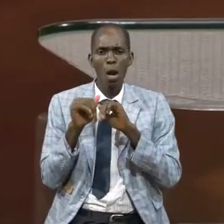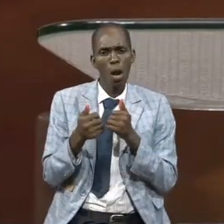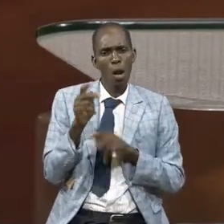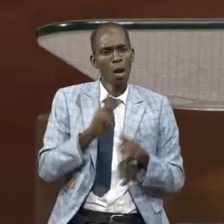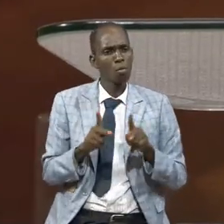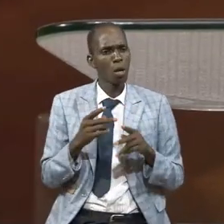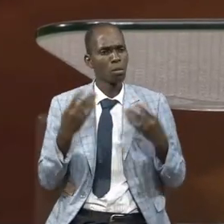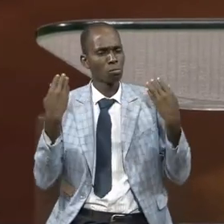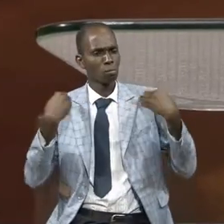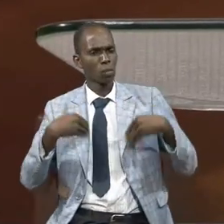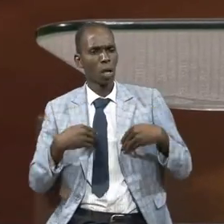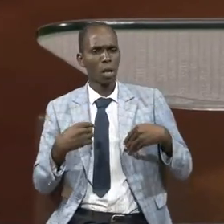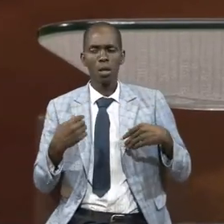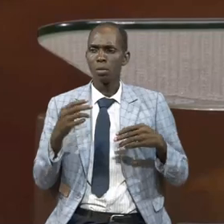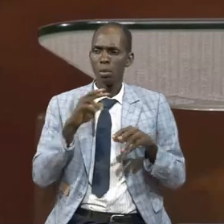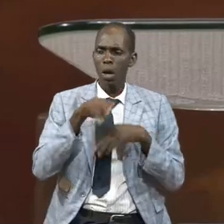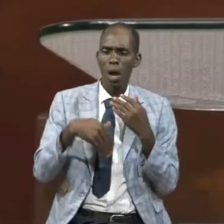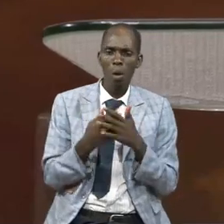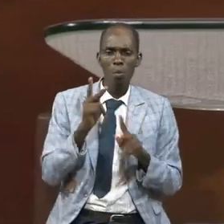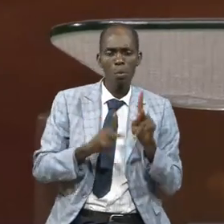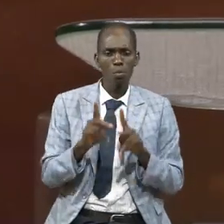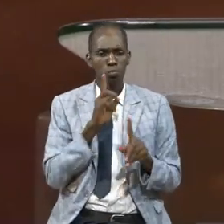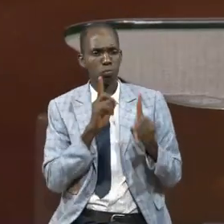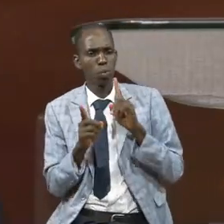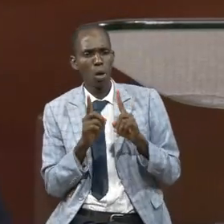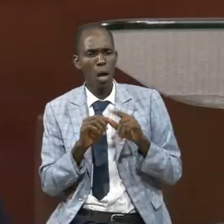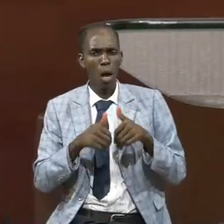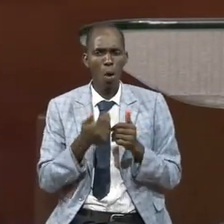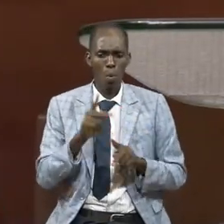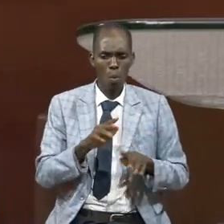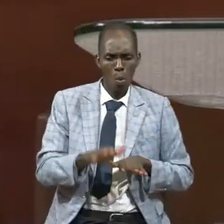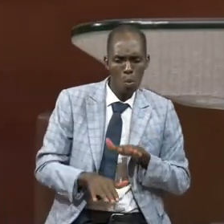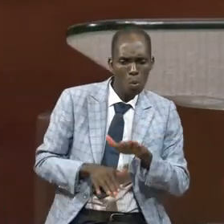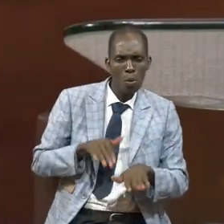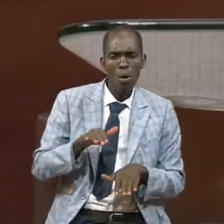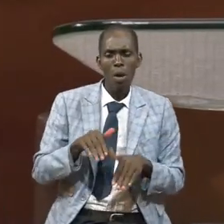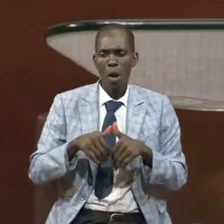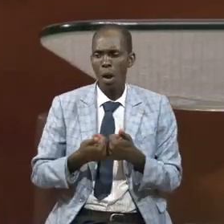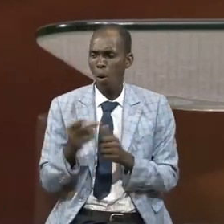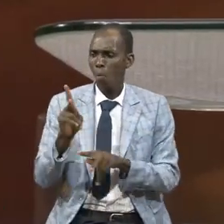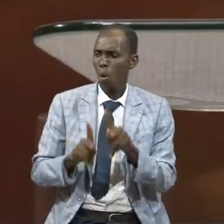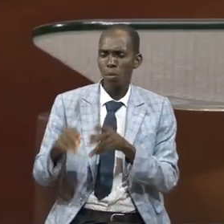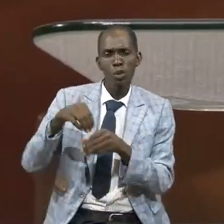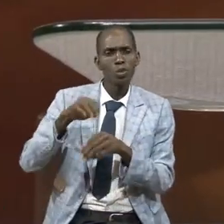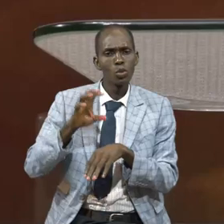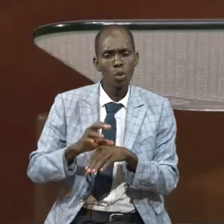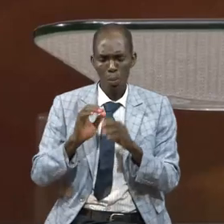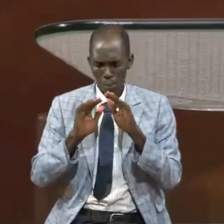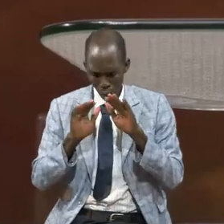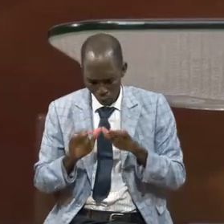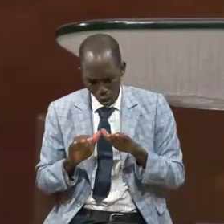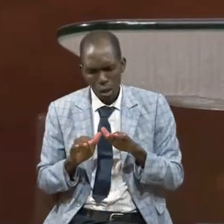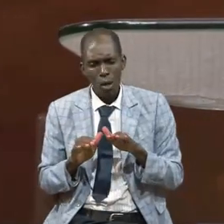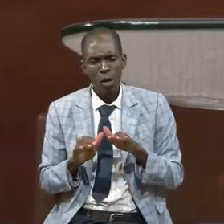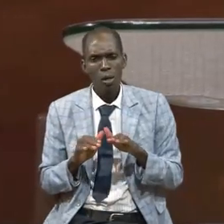l'église, comment ils s'habillent, comment il se présente, comment il parle, comment il se baisse, comment ils